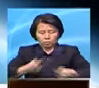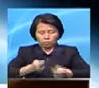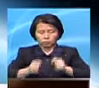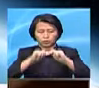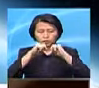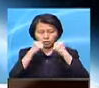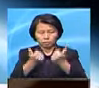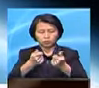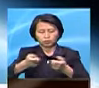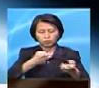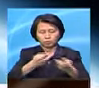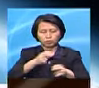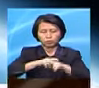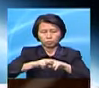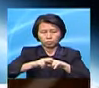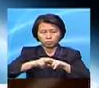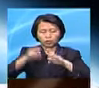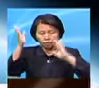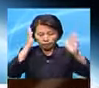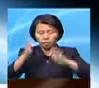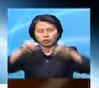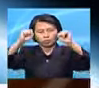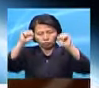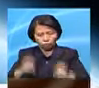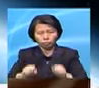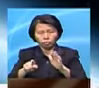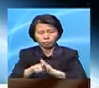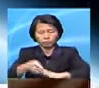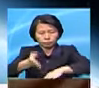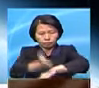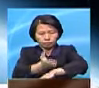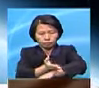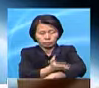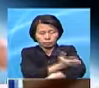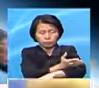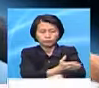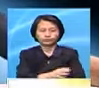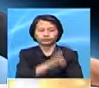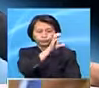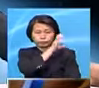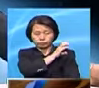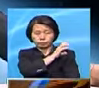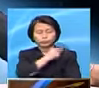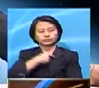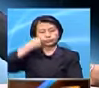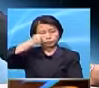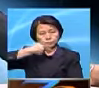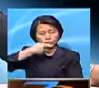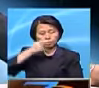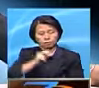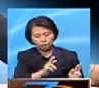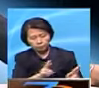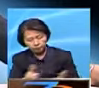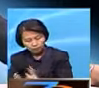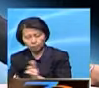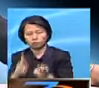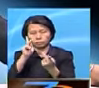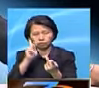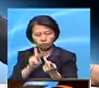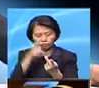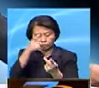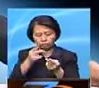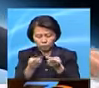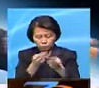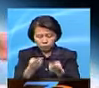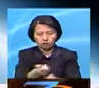agensi pengendali kereta api negara itu dapat dipertingkat jelas pengerusinya Datuk Hassan Arifin perancangan yang sesuai terhadap